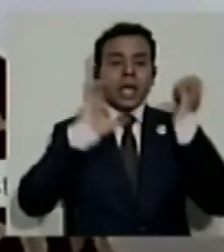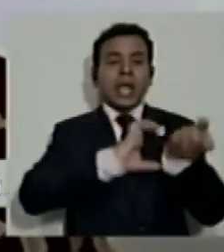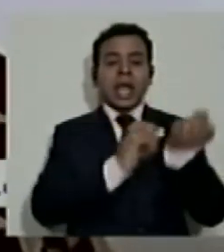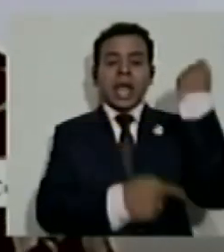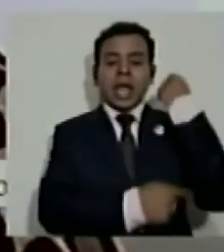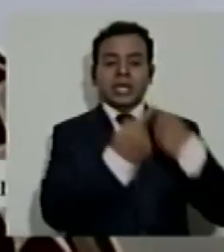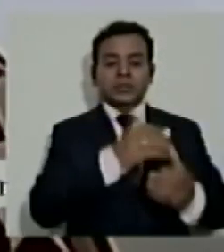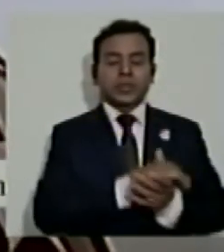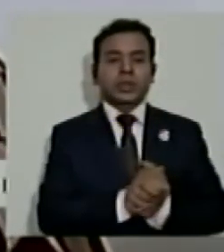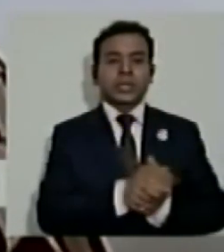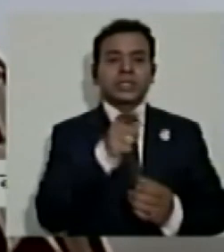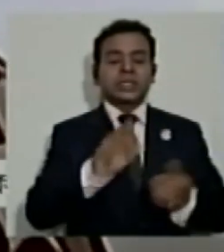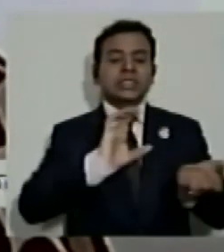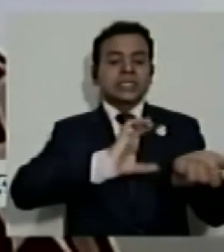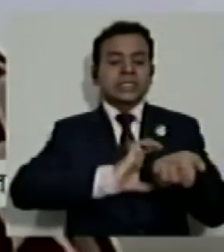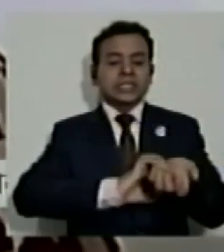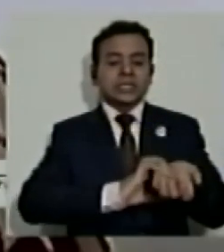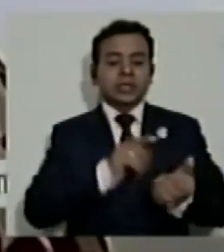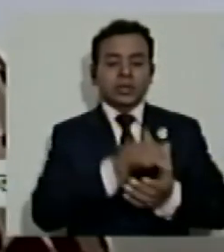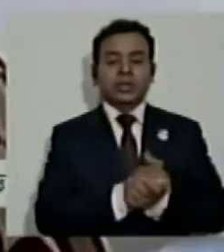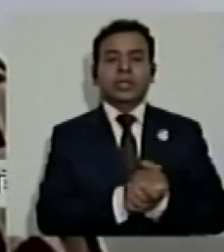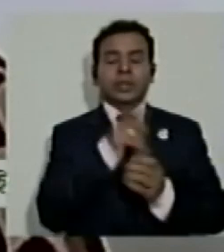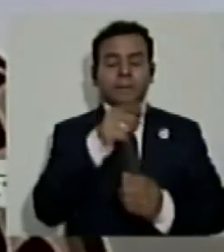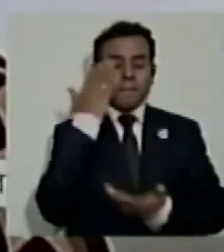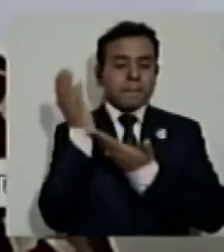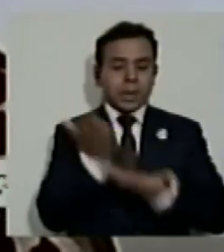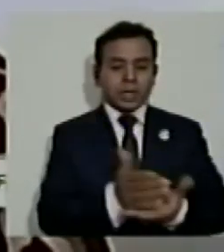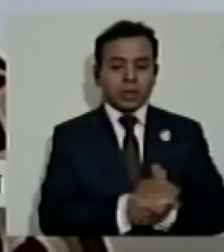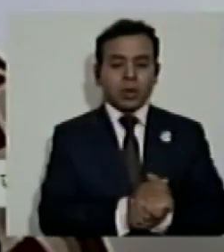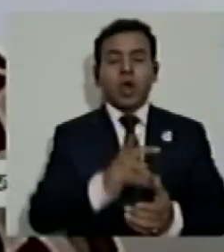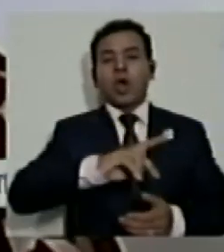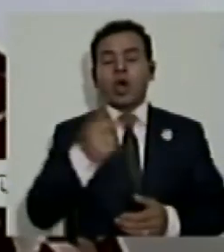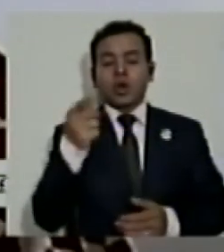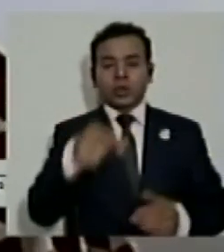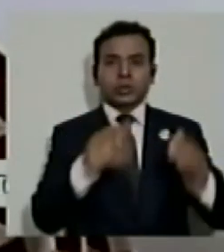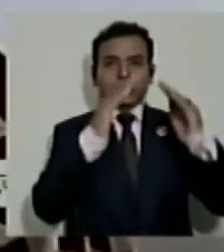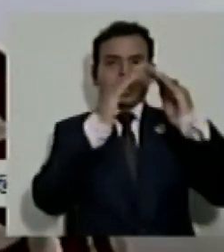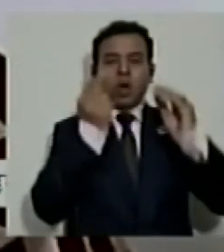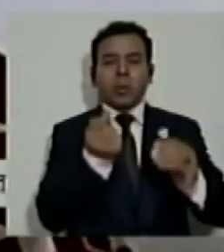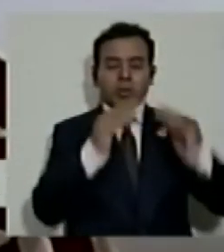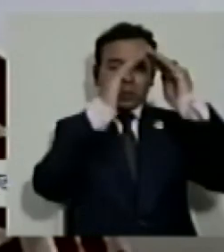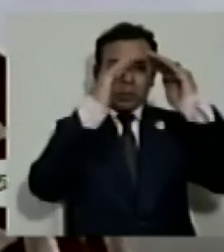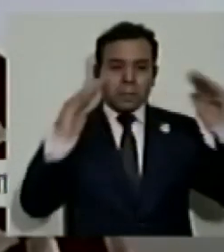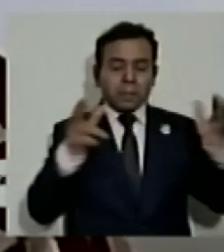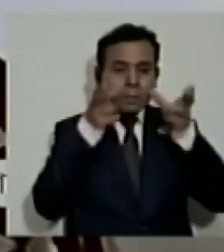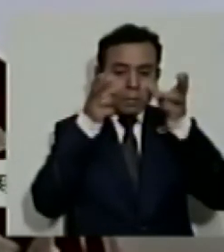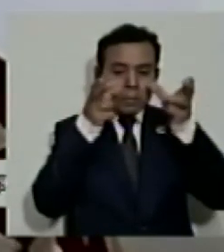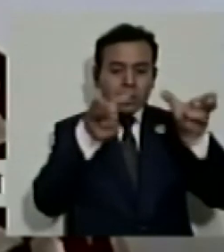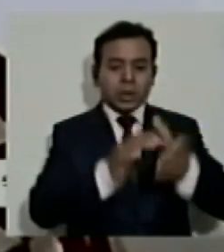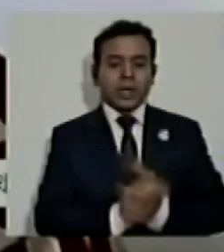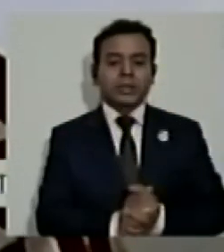564 জন, বাকিরা হোম আইসোলেশনে আছেন এবং আমাদের পরামর্শ নিচ্ছেন এবং এই ব্যাপারে আমরা ইতিমধ্যে জানিয়েছি যে তারা